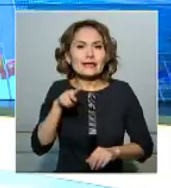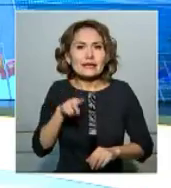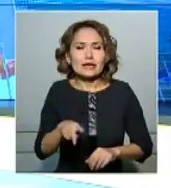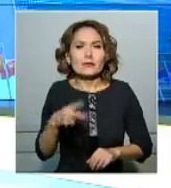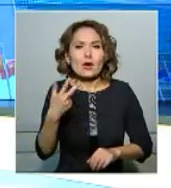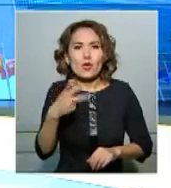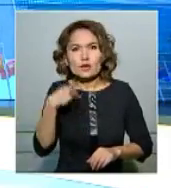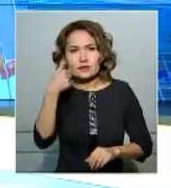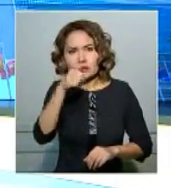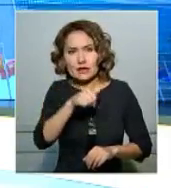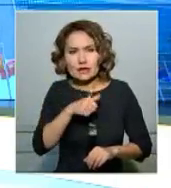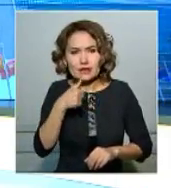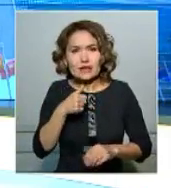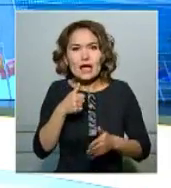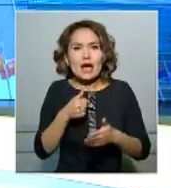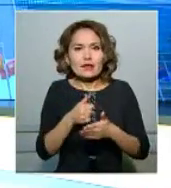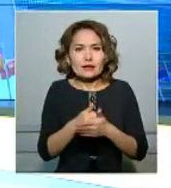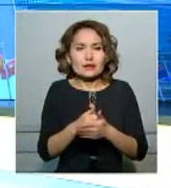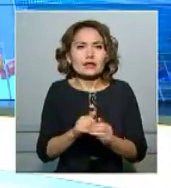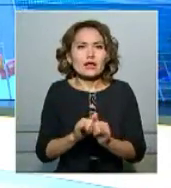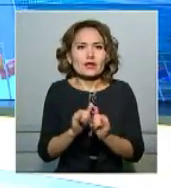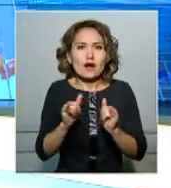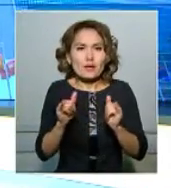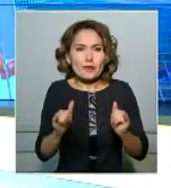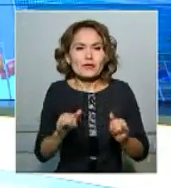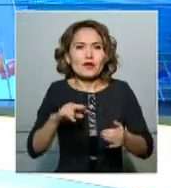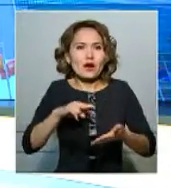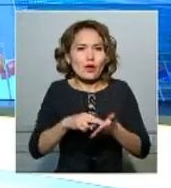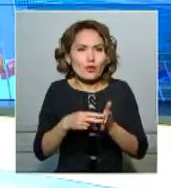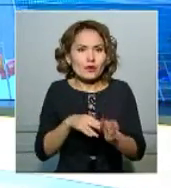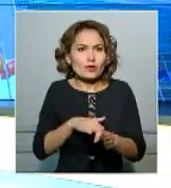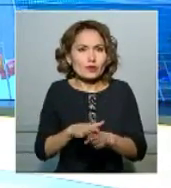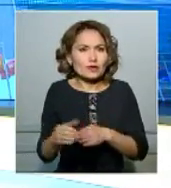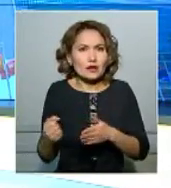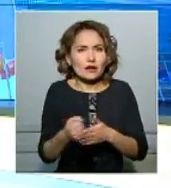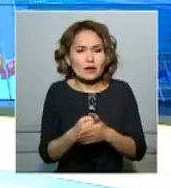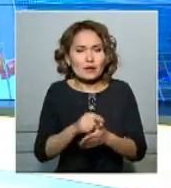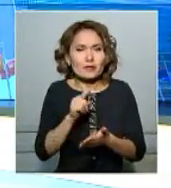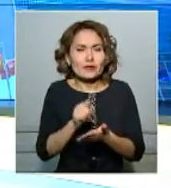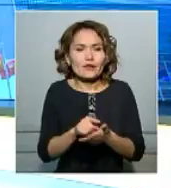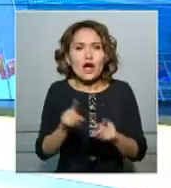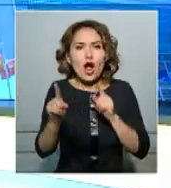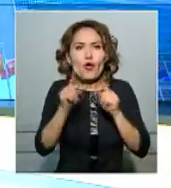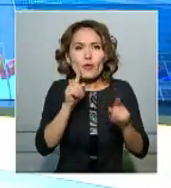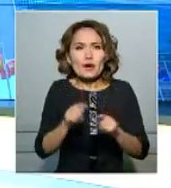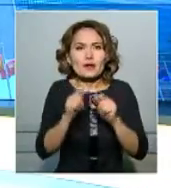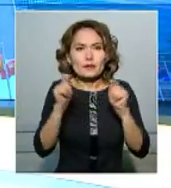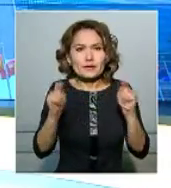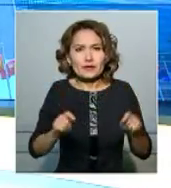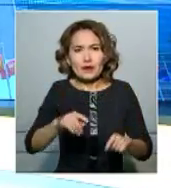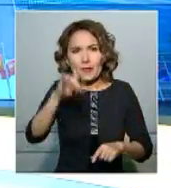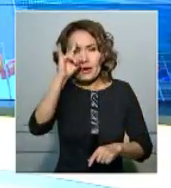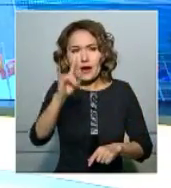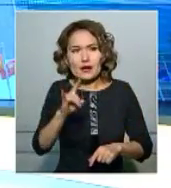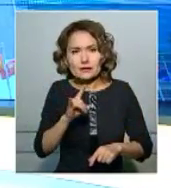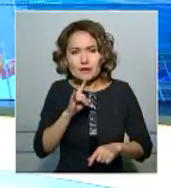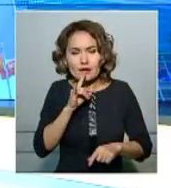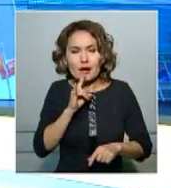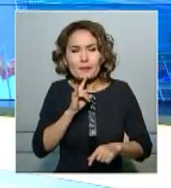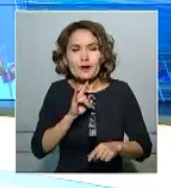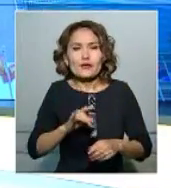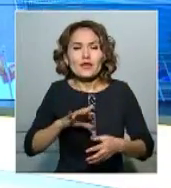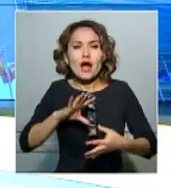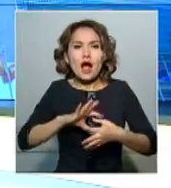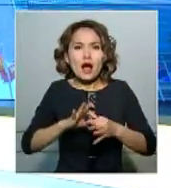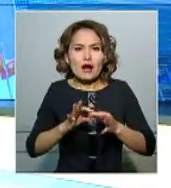жөнінен 2030 жылға дейін тұрақты даму мақсаттарына қол жеткізу. Форумның ашылу барысында еліміздің мемлекеттік хатшысы